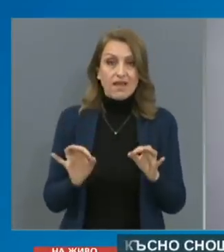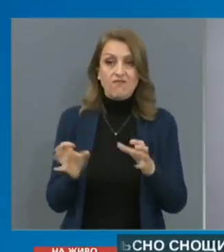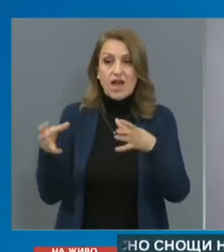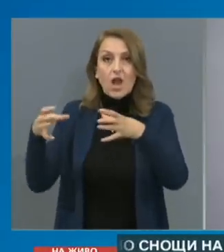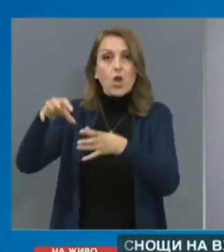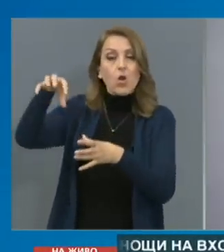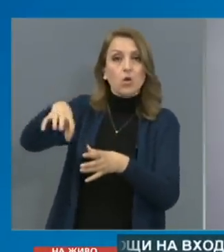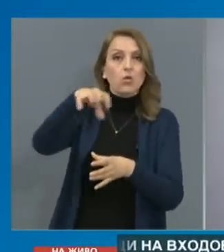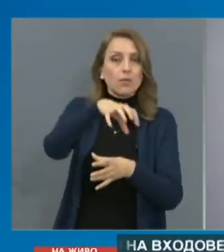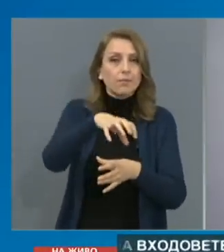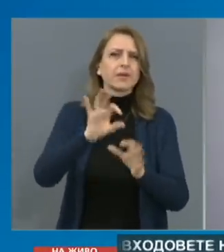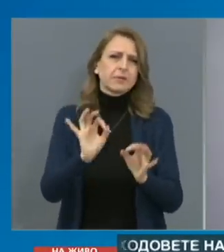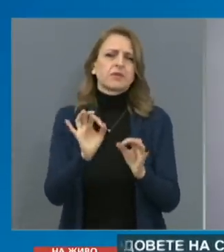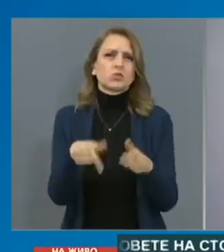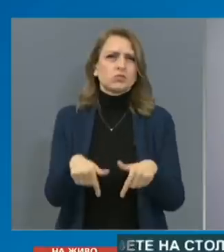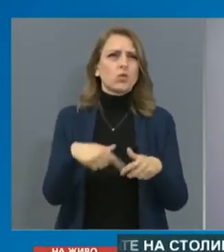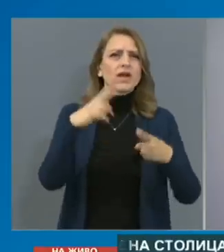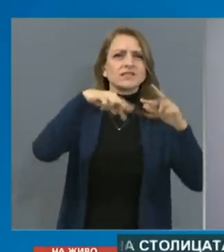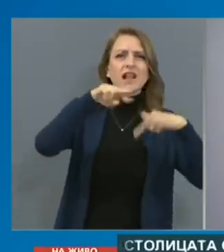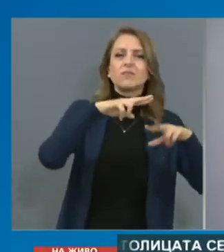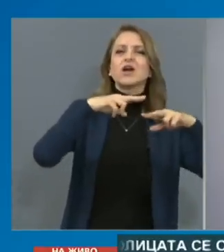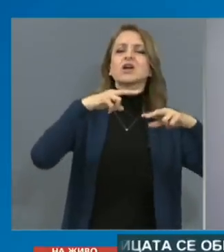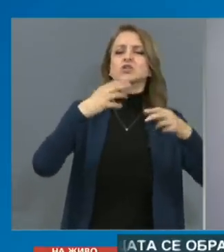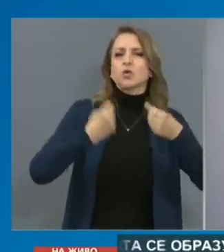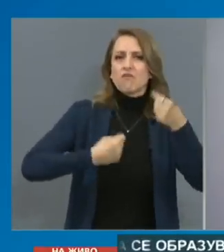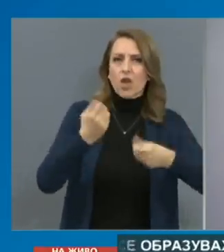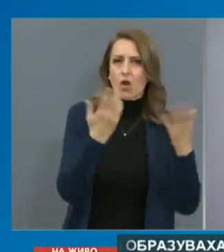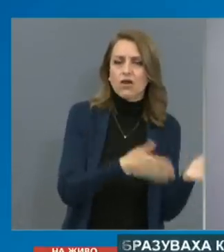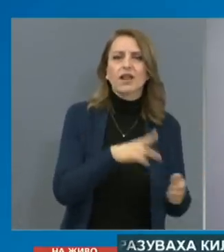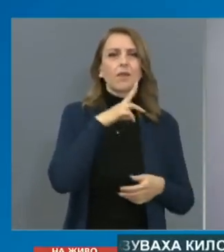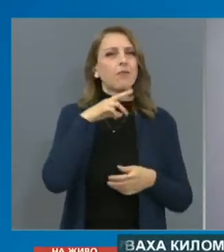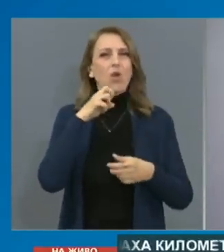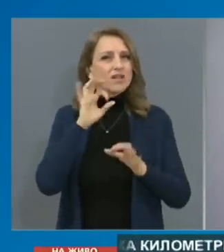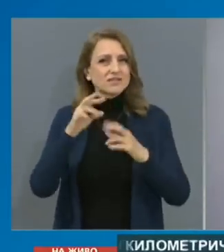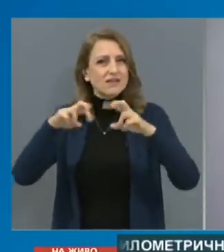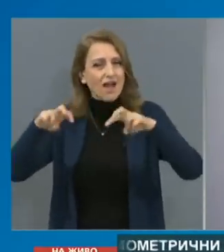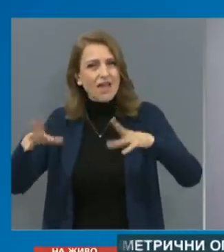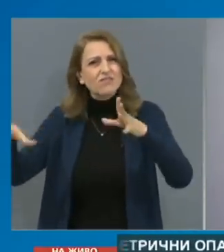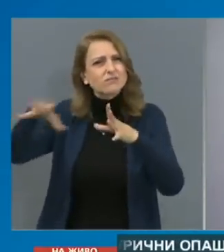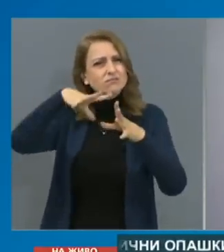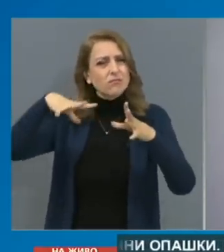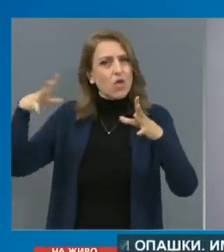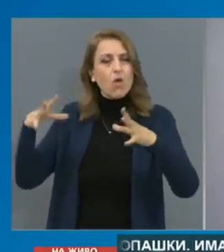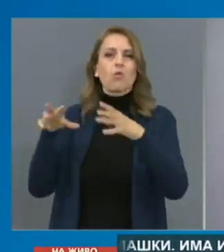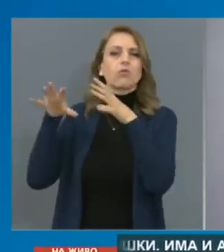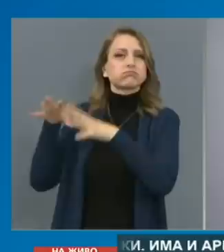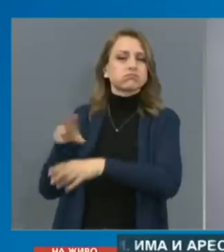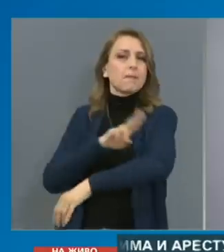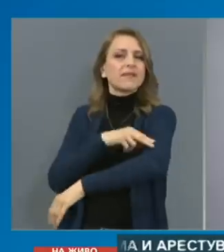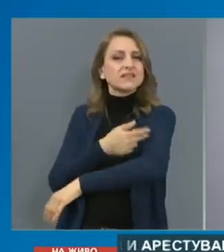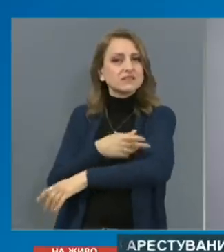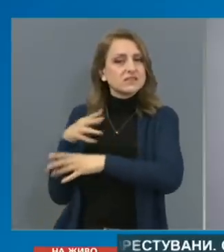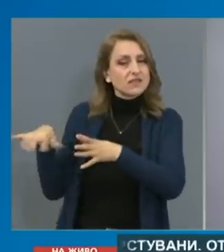групи, каквито ние изследваме, шофьори, медицински лица, полицаи и още много други